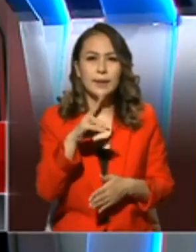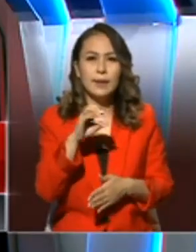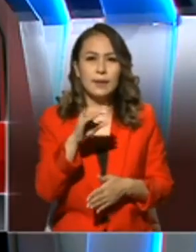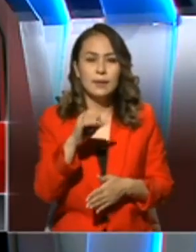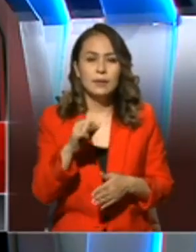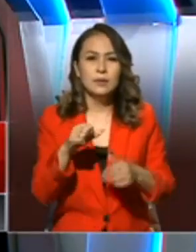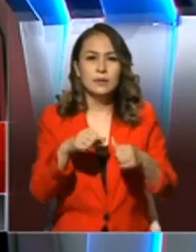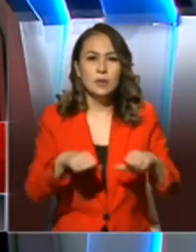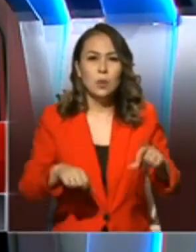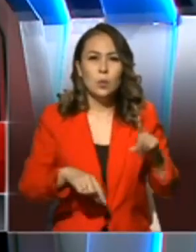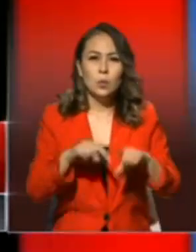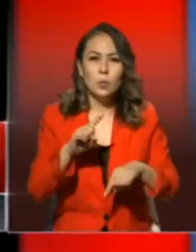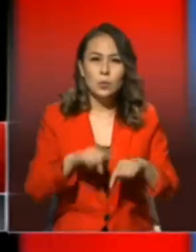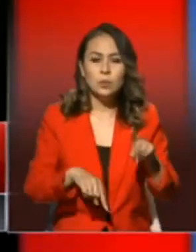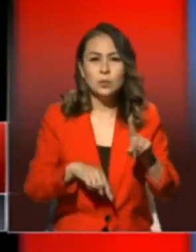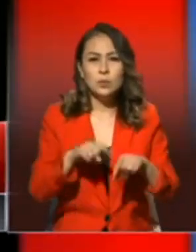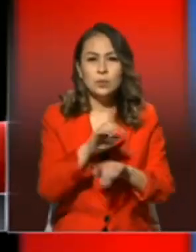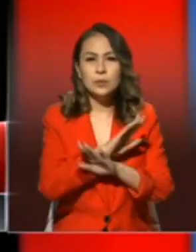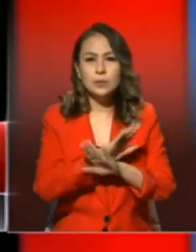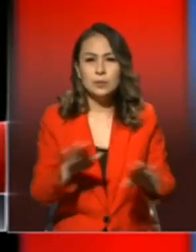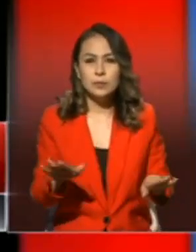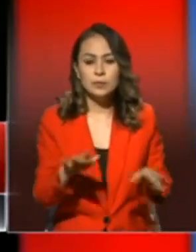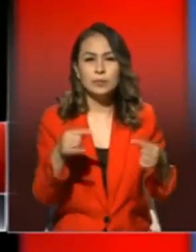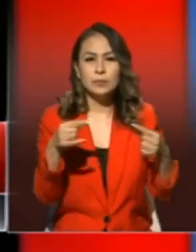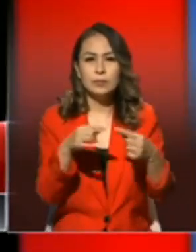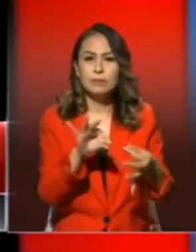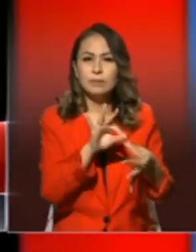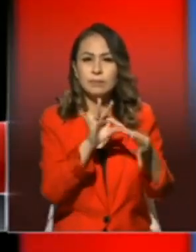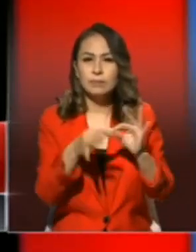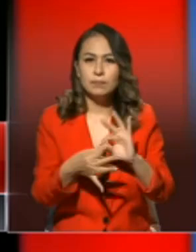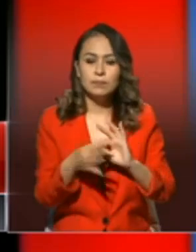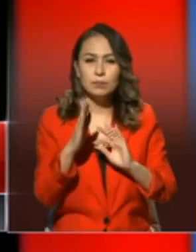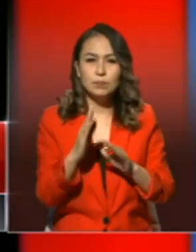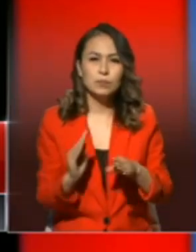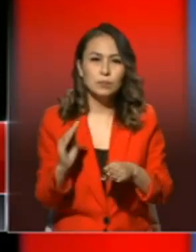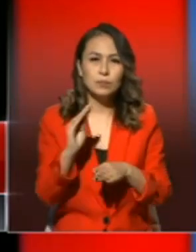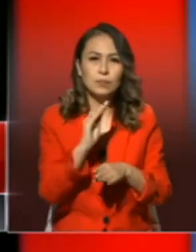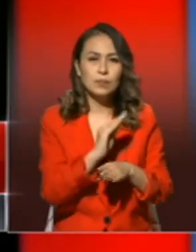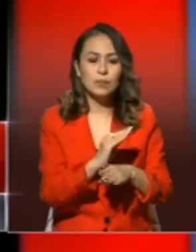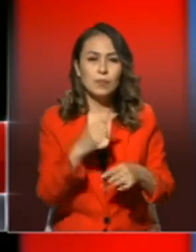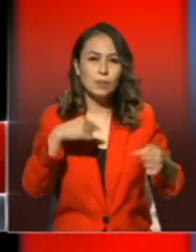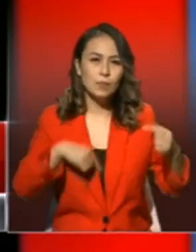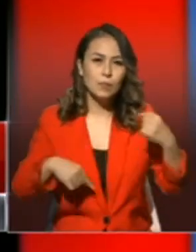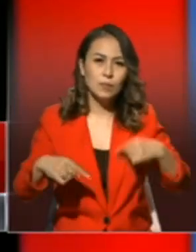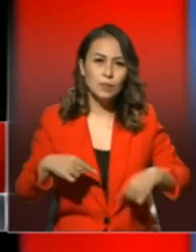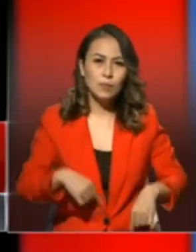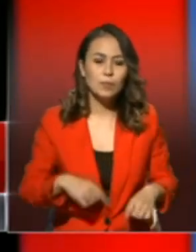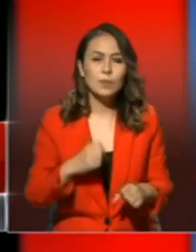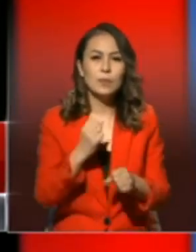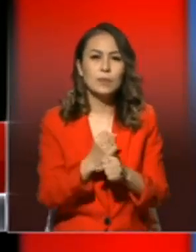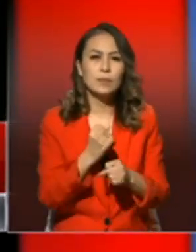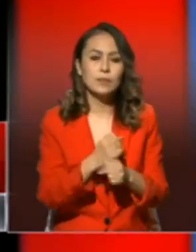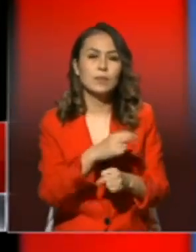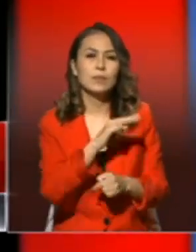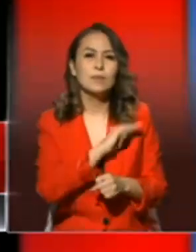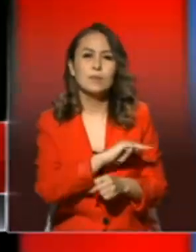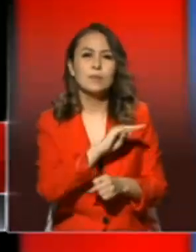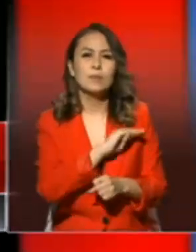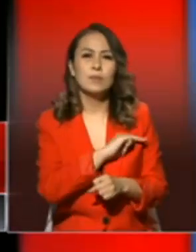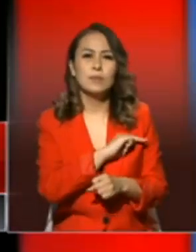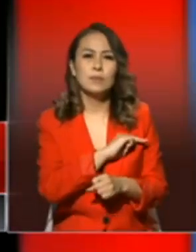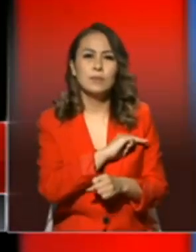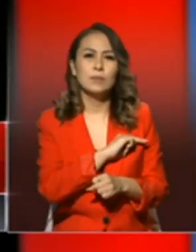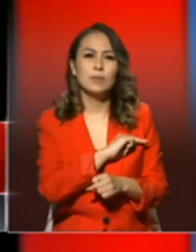олар туыс па туыс емес пе екенін анықтайды. Сонымен қатар органдар жүйесінің қызметкерлері